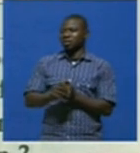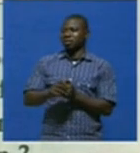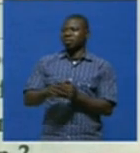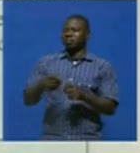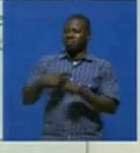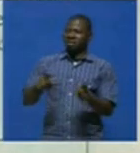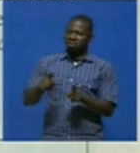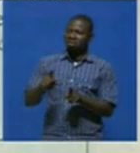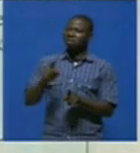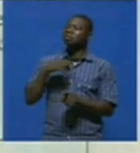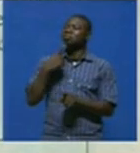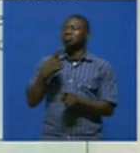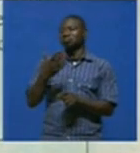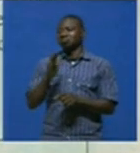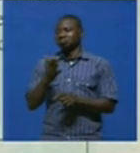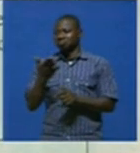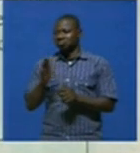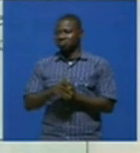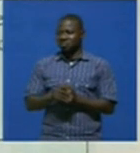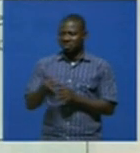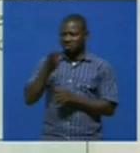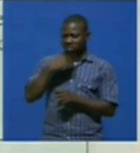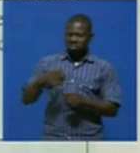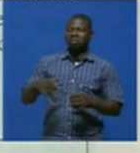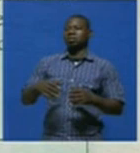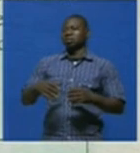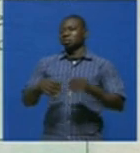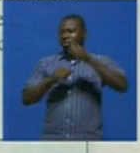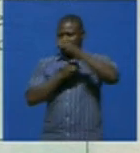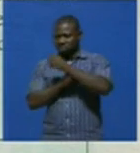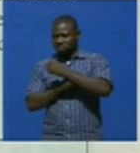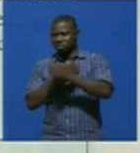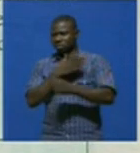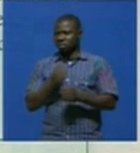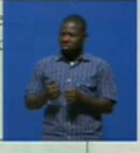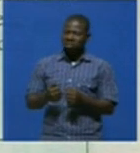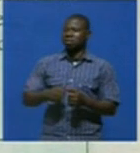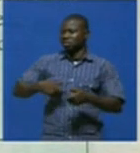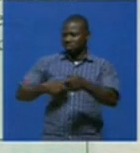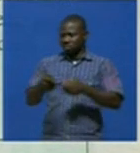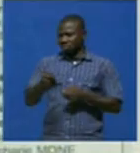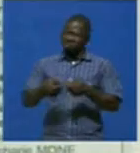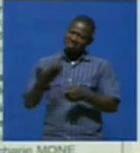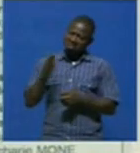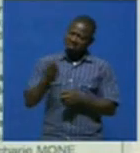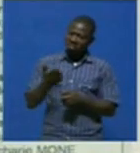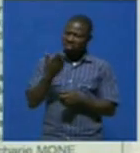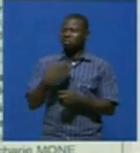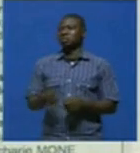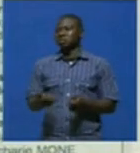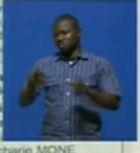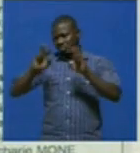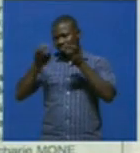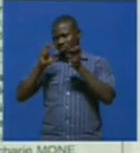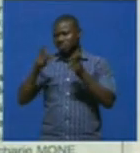le contenu la sécurité et la lancinante question de la gouvernance seront à l'ordre du jour en plus l'économie